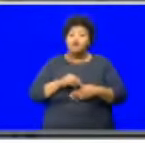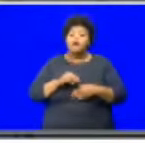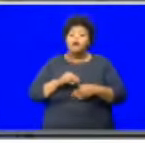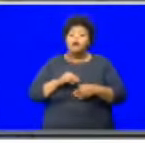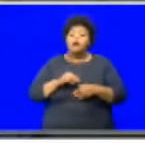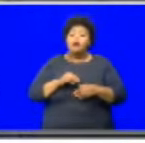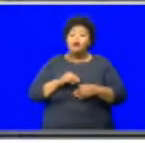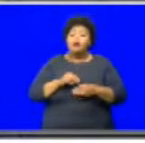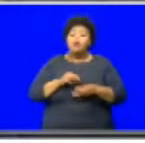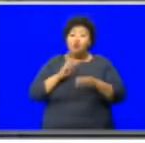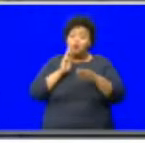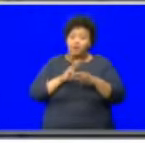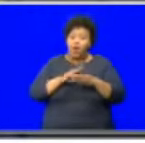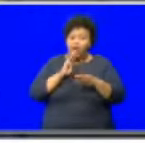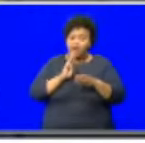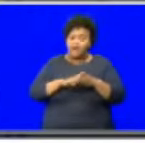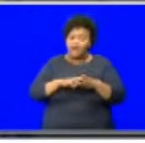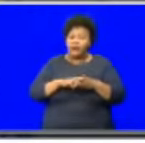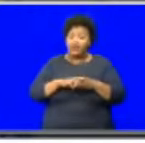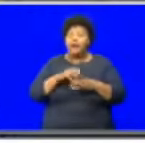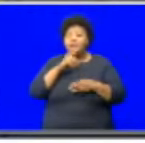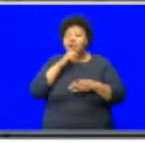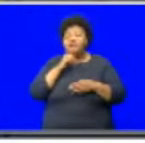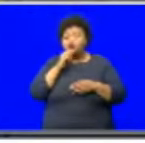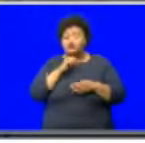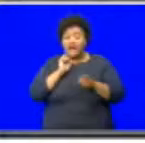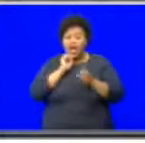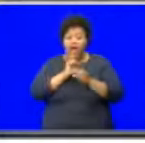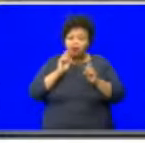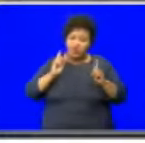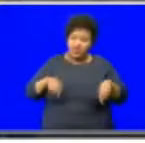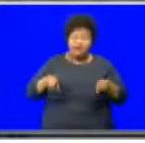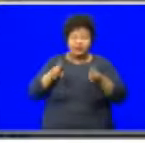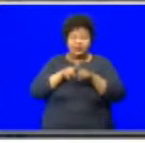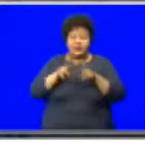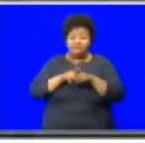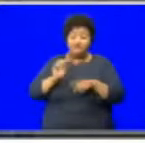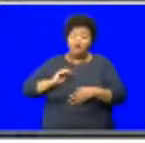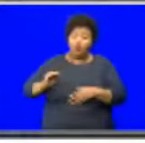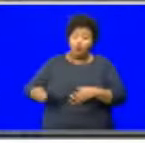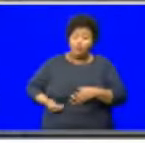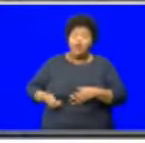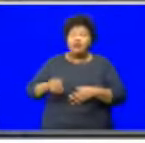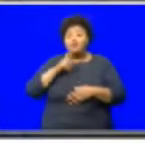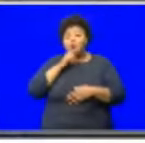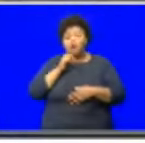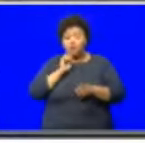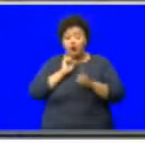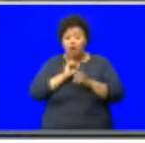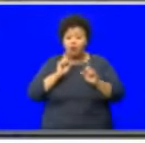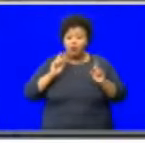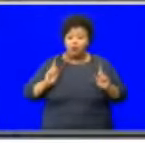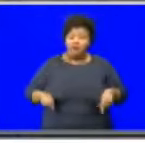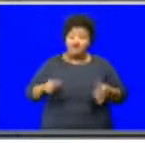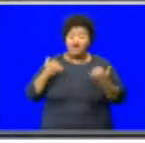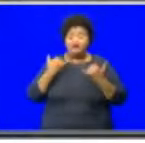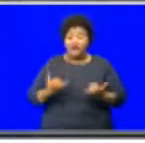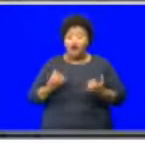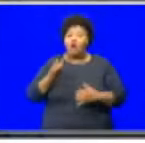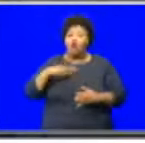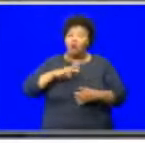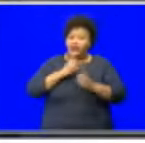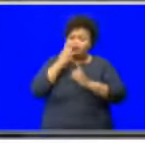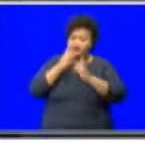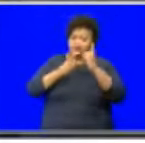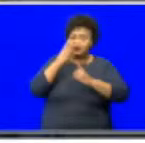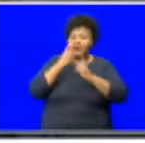bomake labona ke libandla kutsa sithathele konke kweshumi sinike bona bamane bawuthola kudla njalo